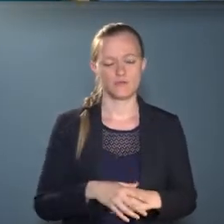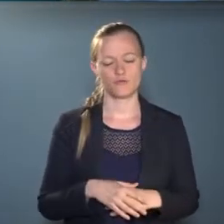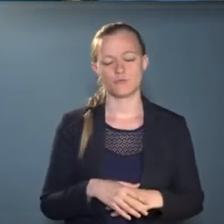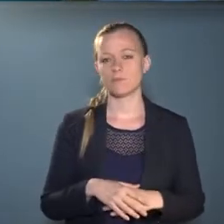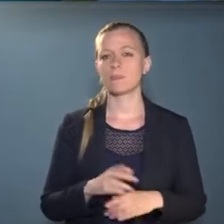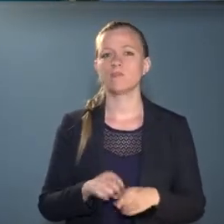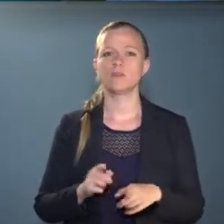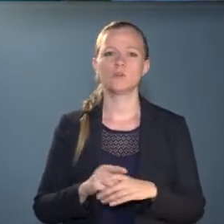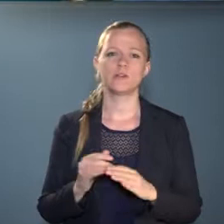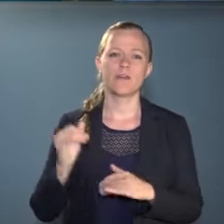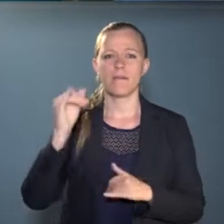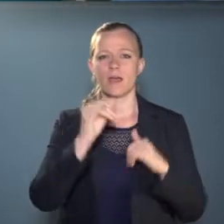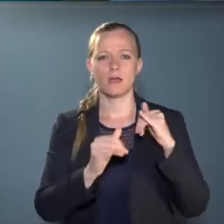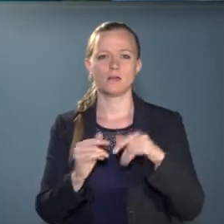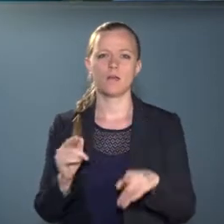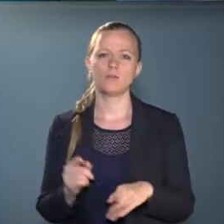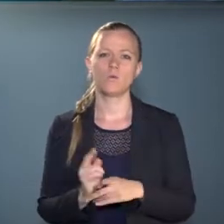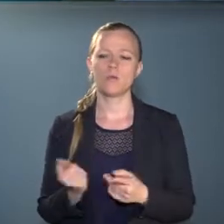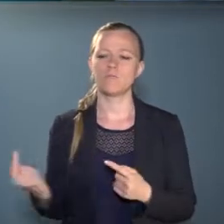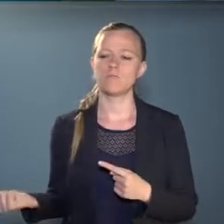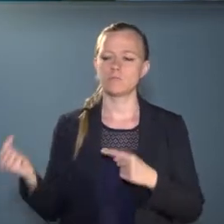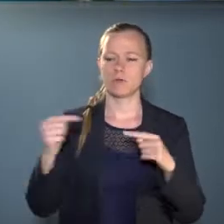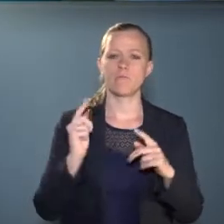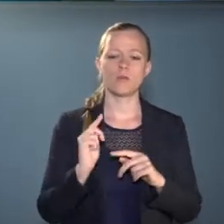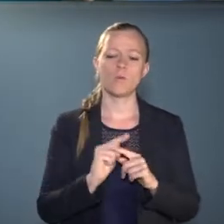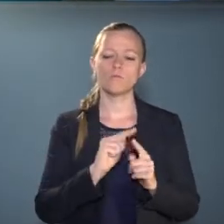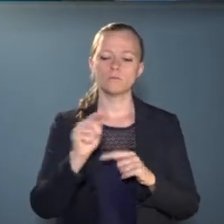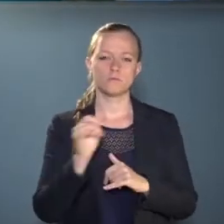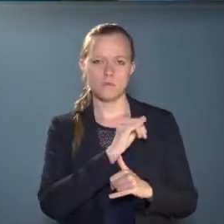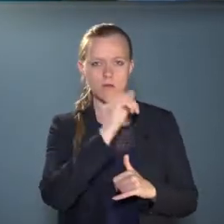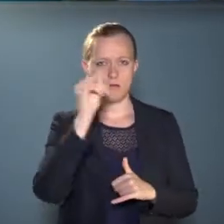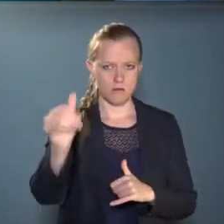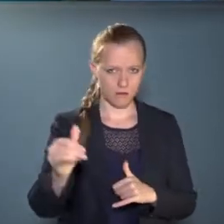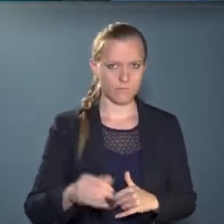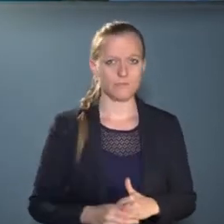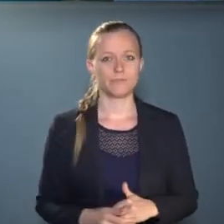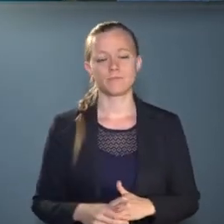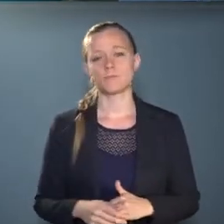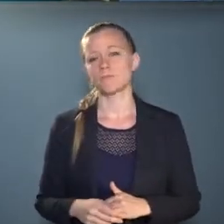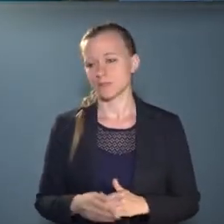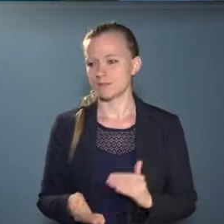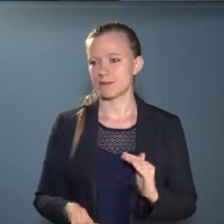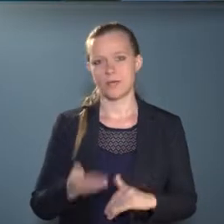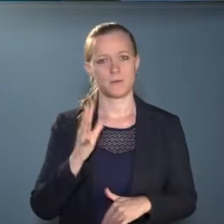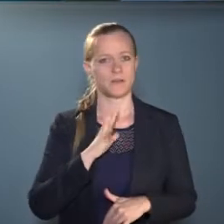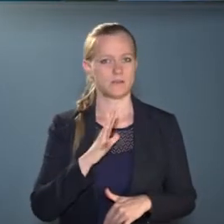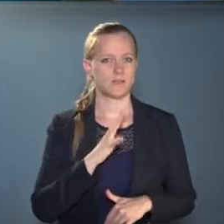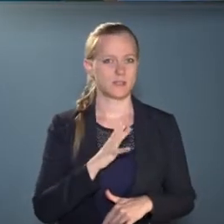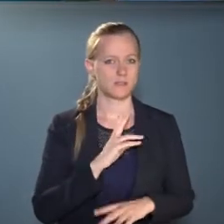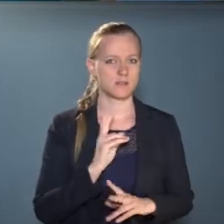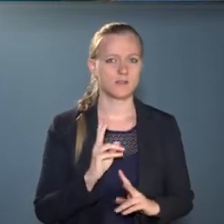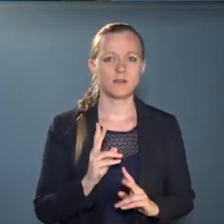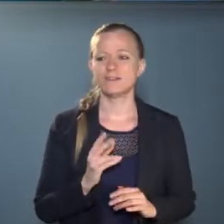olyan járatok, amelyek olyan destinációkból érkeznek, vagy oda indulnak, amelyek kiemelten veszélyeztetettek,